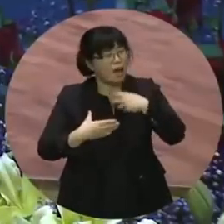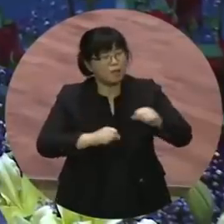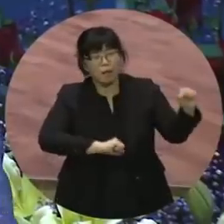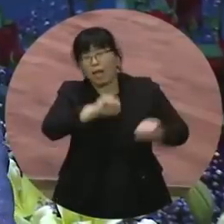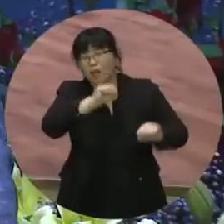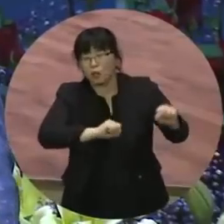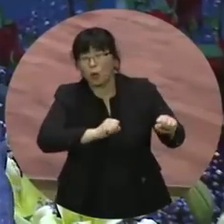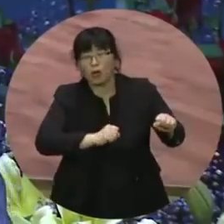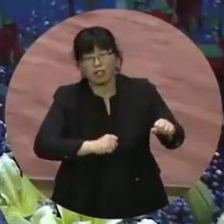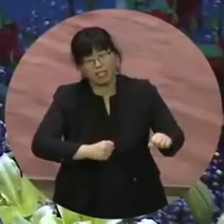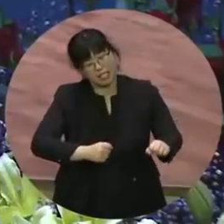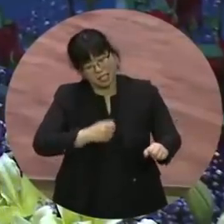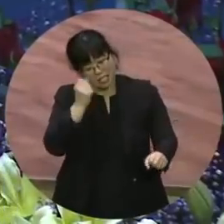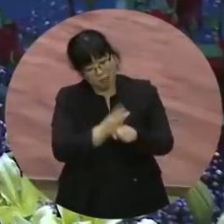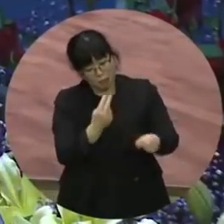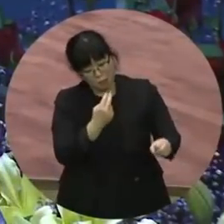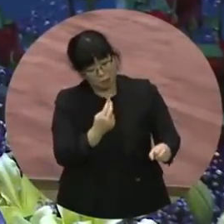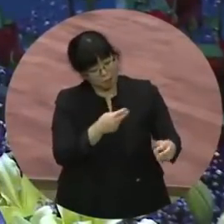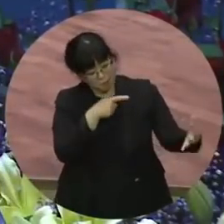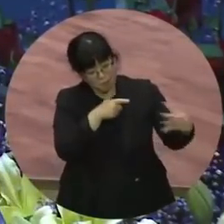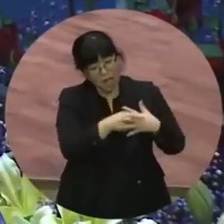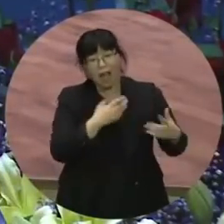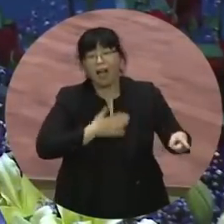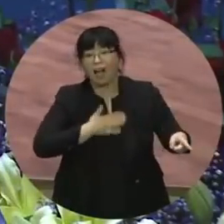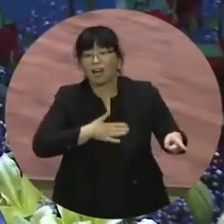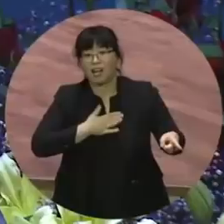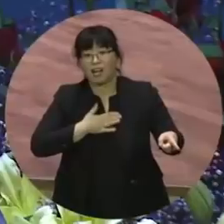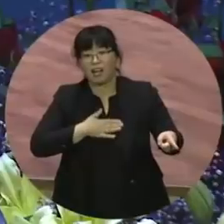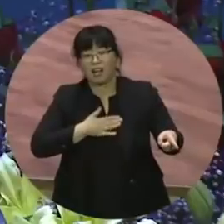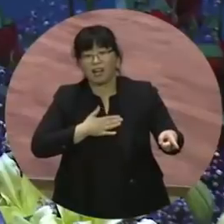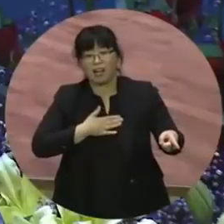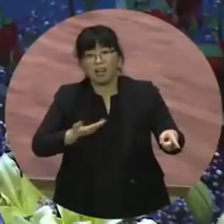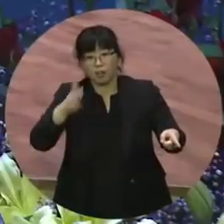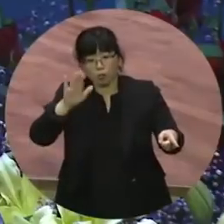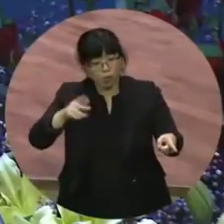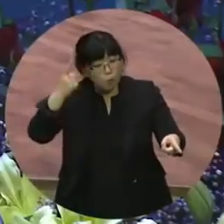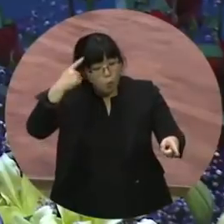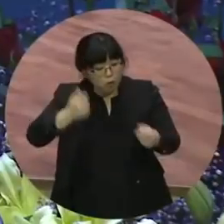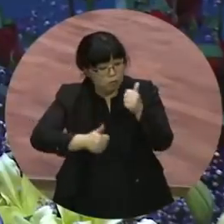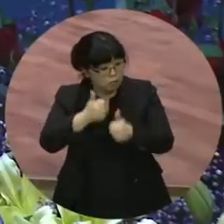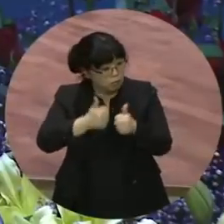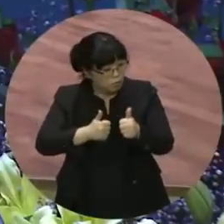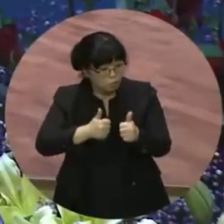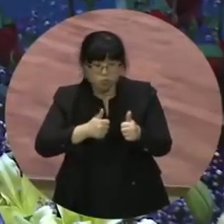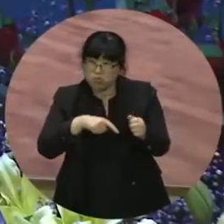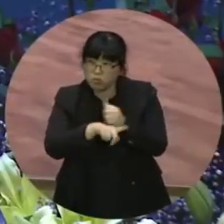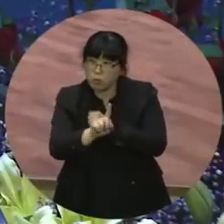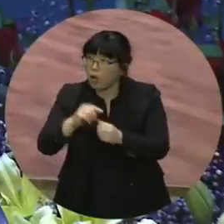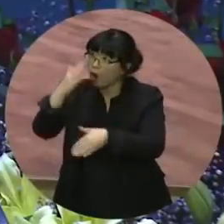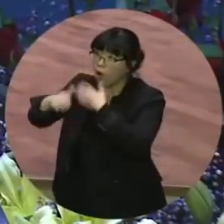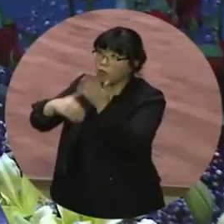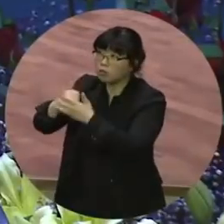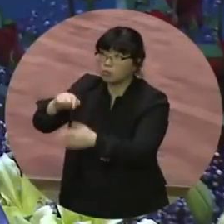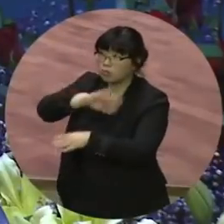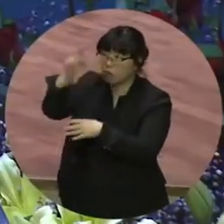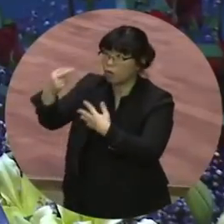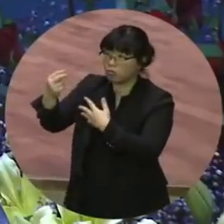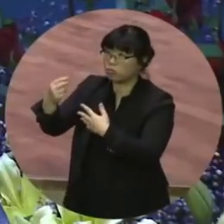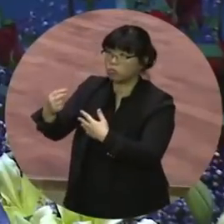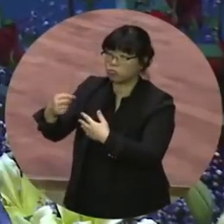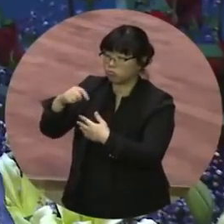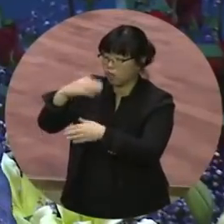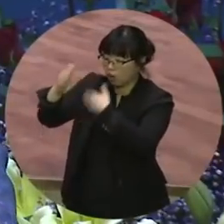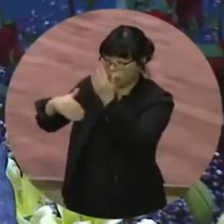그런데 다 아시면서 왜 이 시험을 하셨는가? 여기에 대해서 루이스 교수는